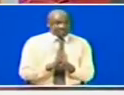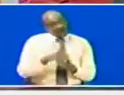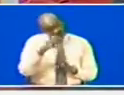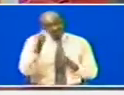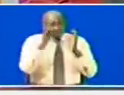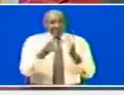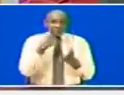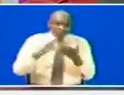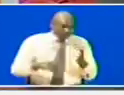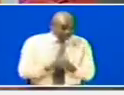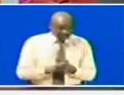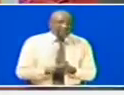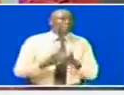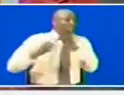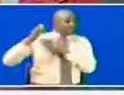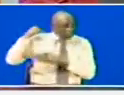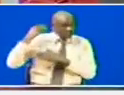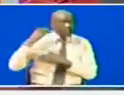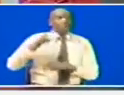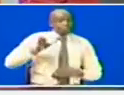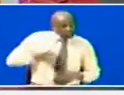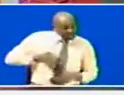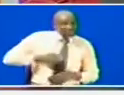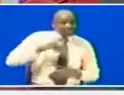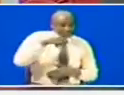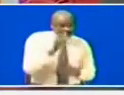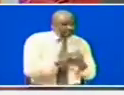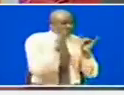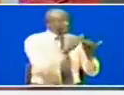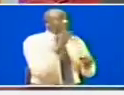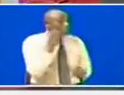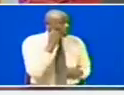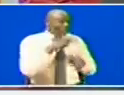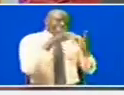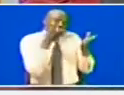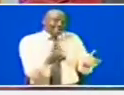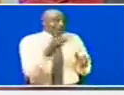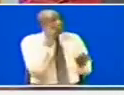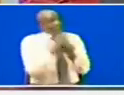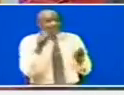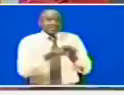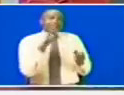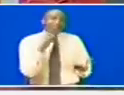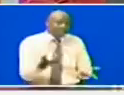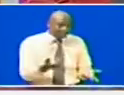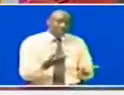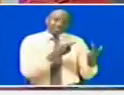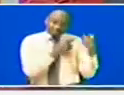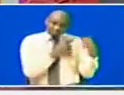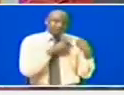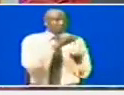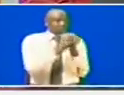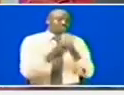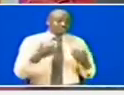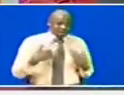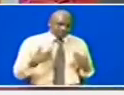Mina 254 anasema kitambo wanawake walikuwa wanakaa nyumbani, lakini kwa sasa wako kazini, kwa hivyo majukumu yamebadilika.